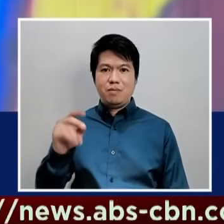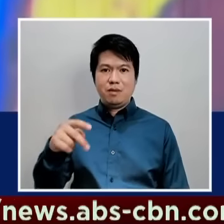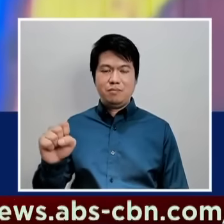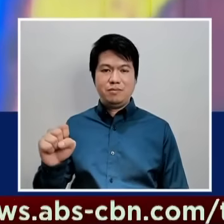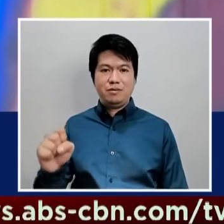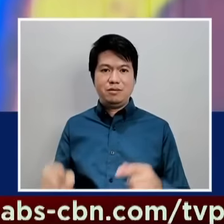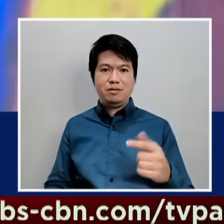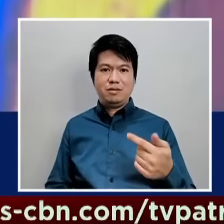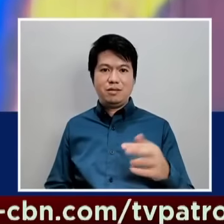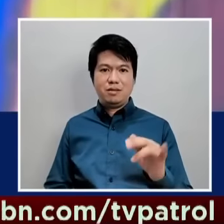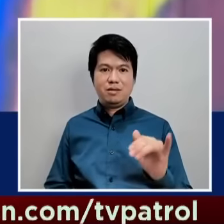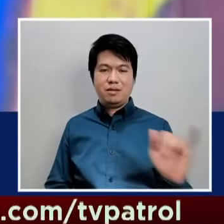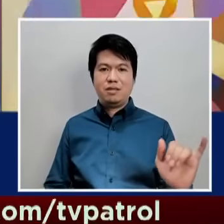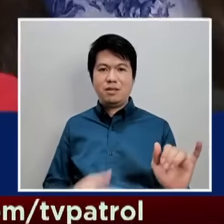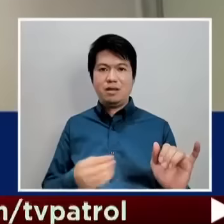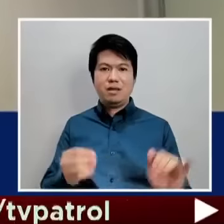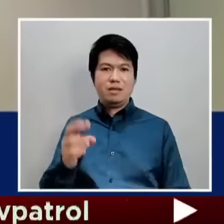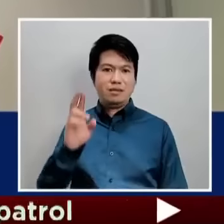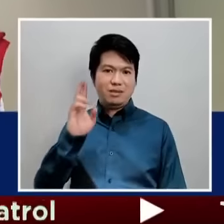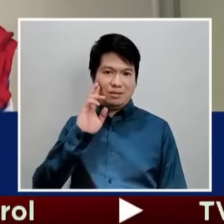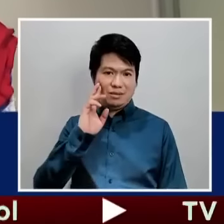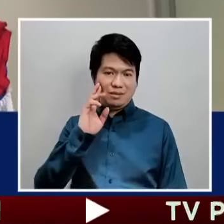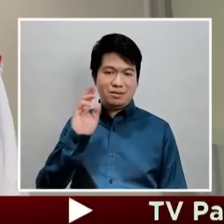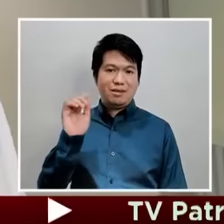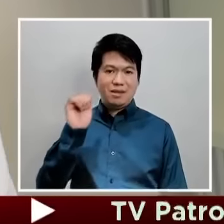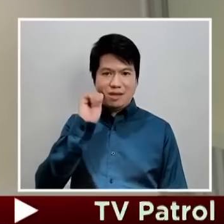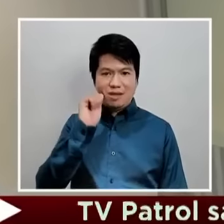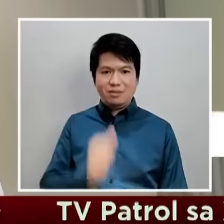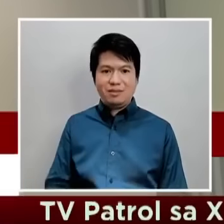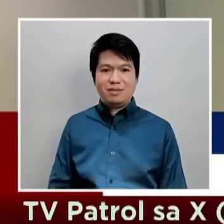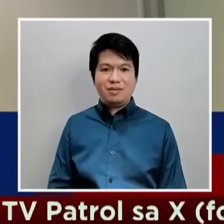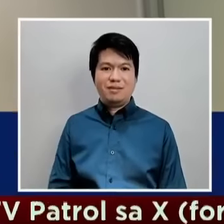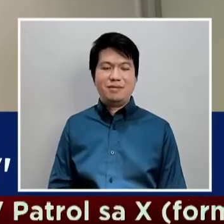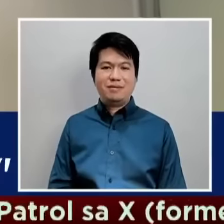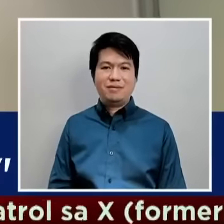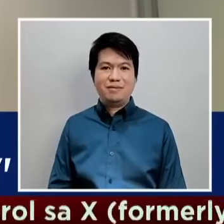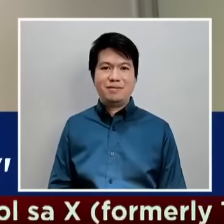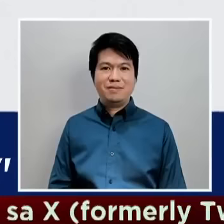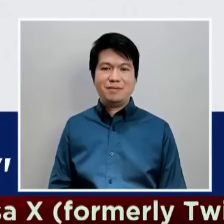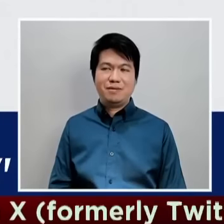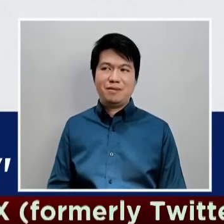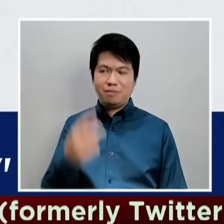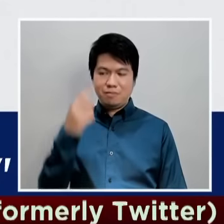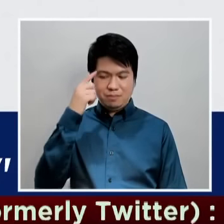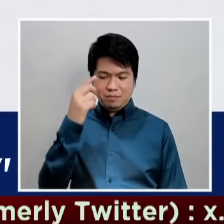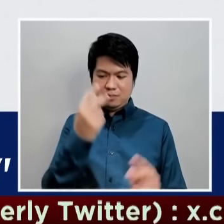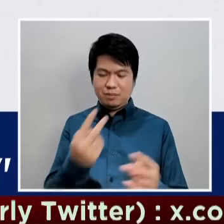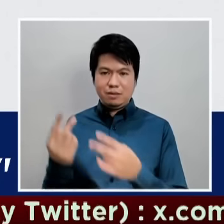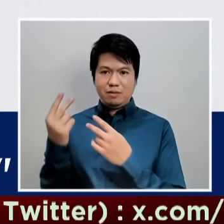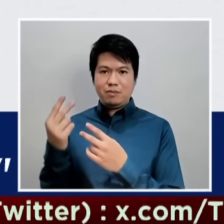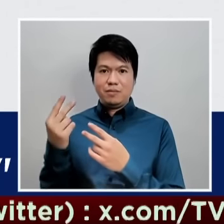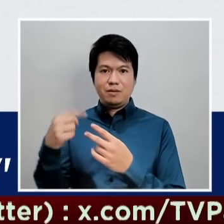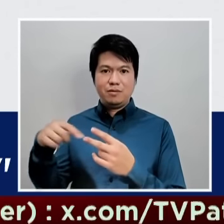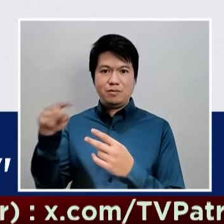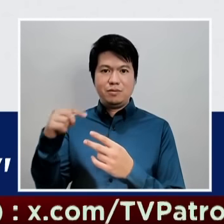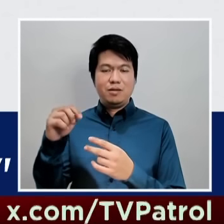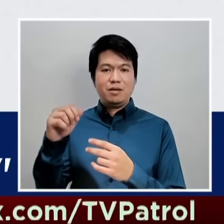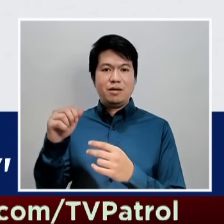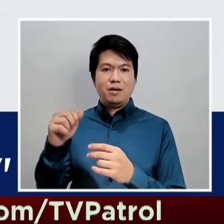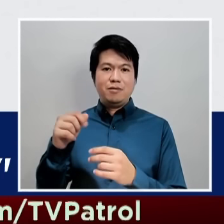at Regine Velasquez Alcacid. Speaking of Regine, may pa-throwback din sa fans ang Asia Songbird